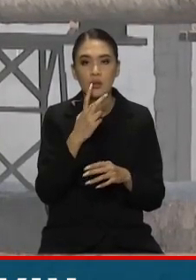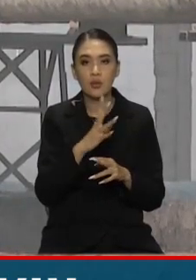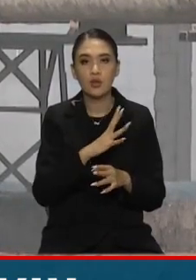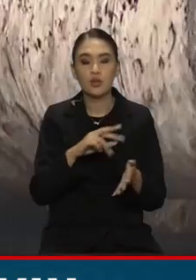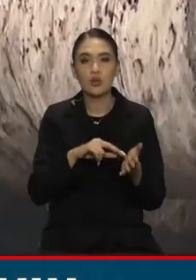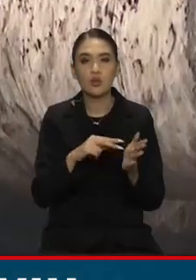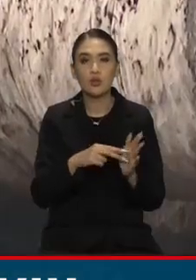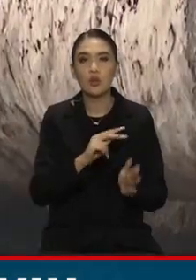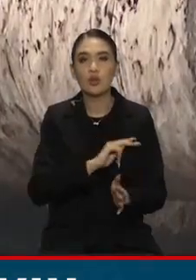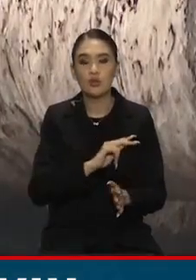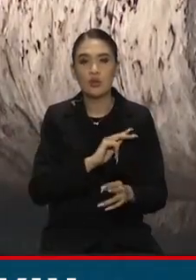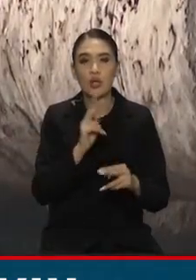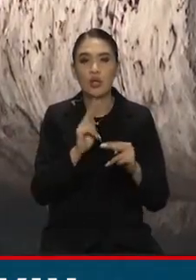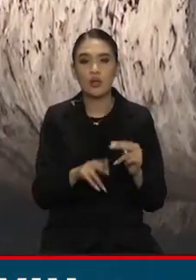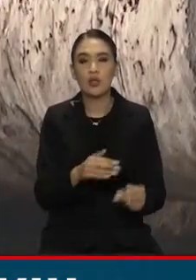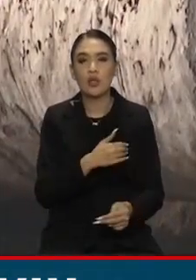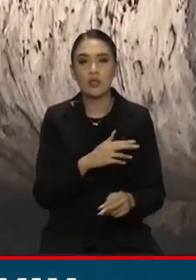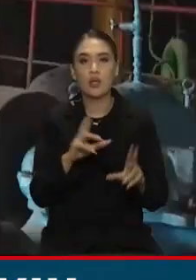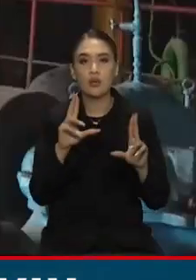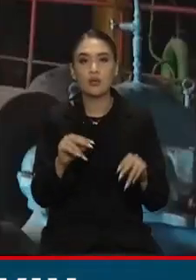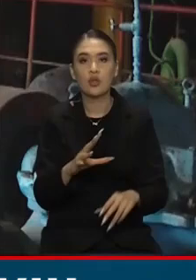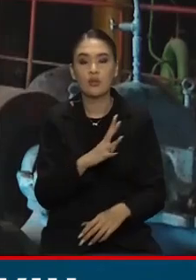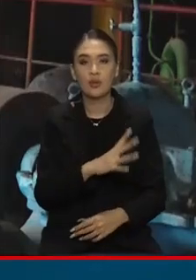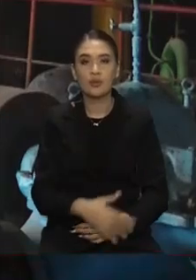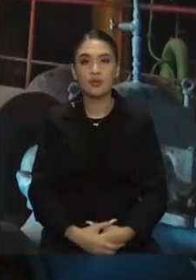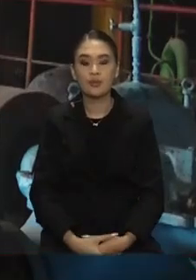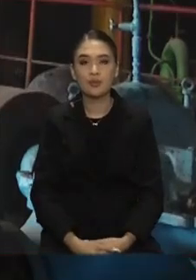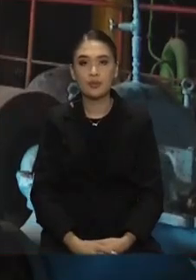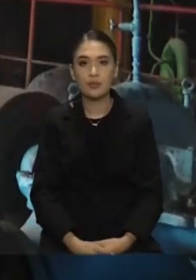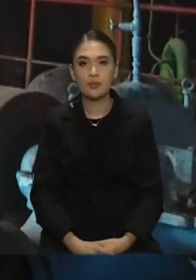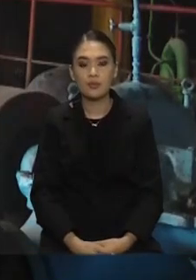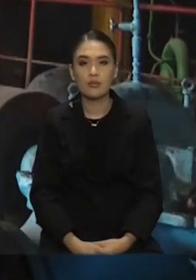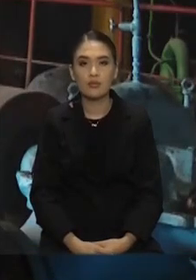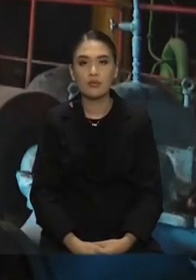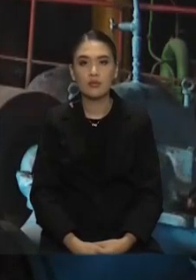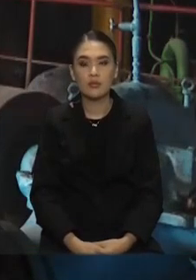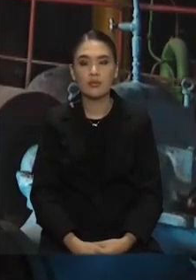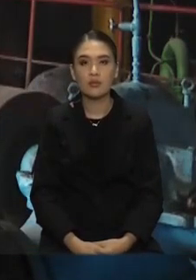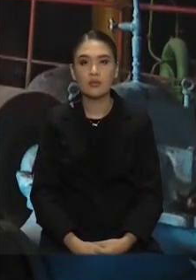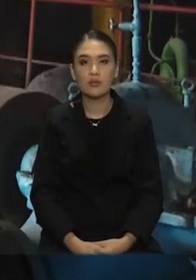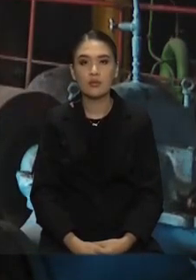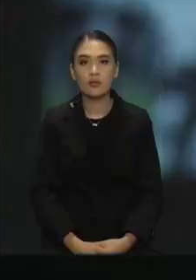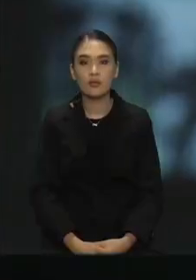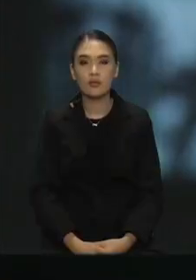сай жұмысты аяқтаймыз деп уәде етіп отыр. Нұркен Әкімхан, Жібек жолы, Түркістан облысынан.